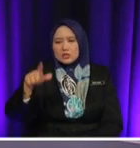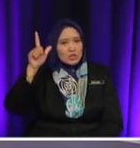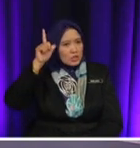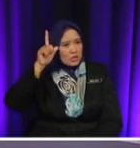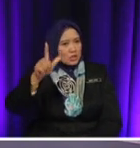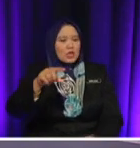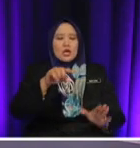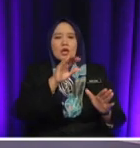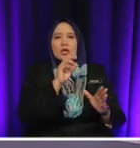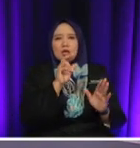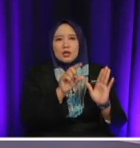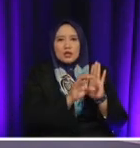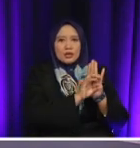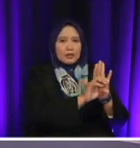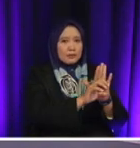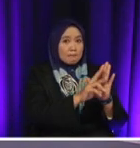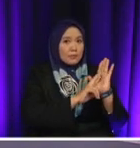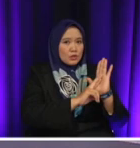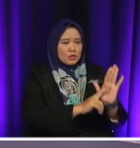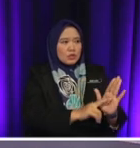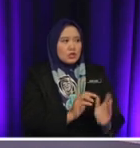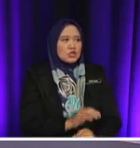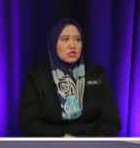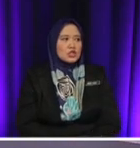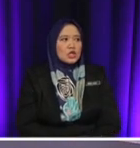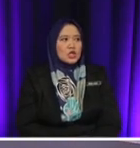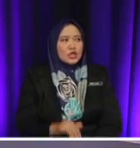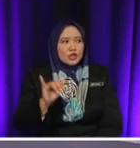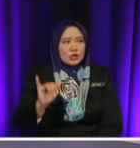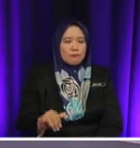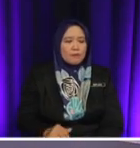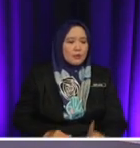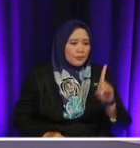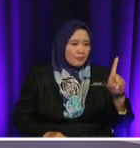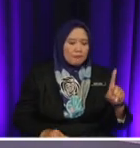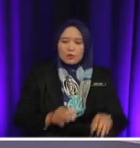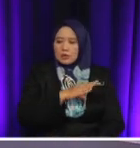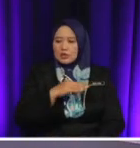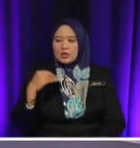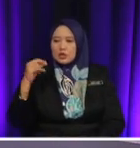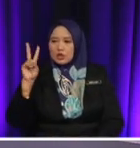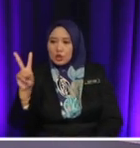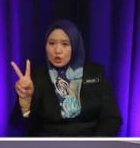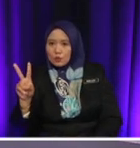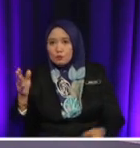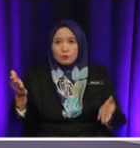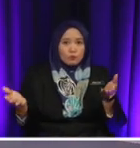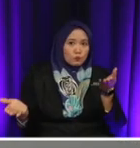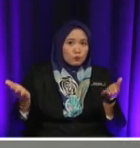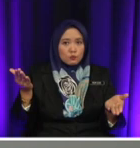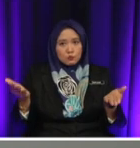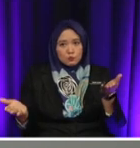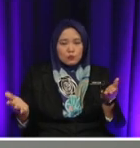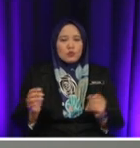tengok gambar rajah Pertama Pertama dan bandingkan dengan gambar rajah yang yang kedua pastikan jawapan diberi tadi